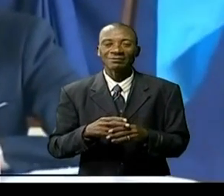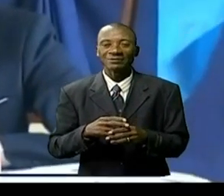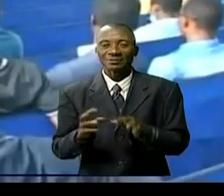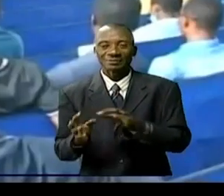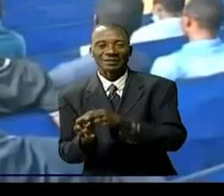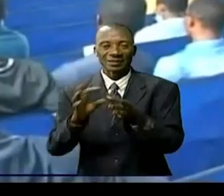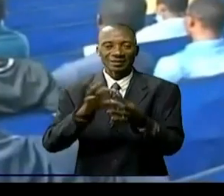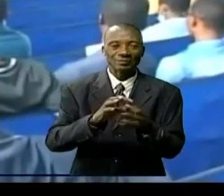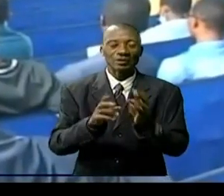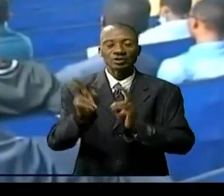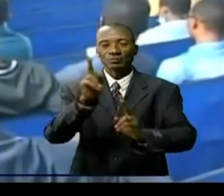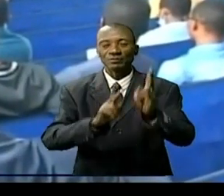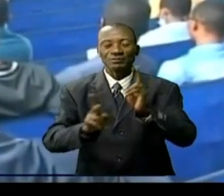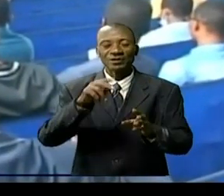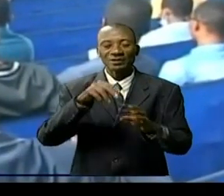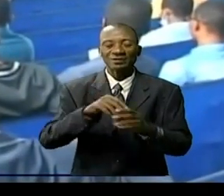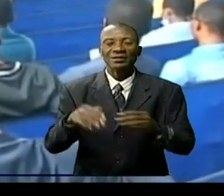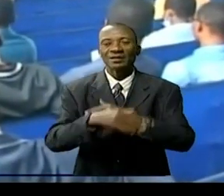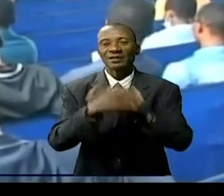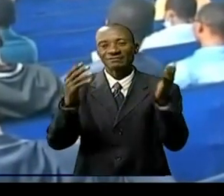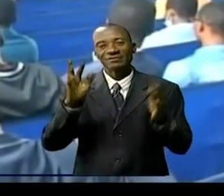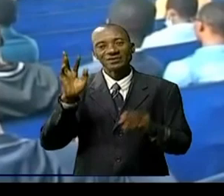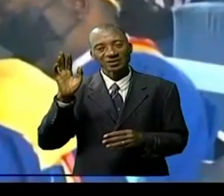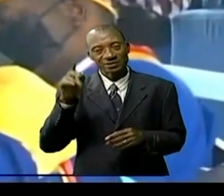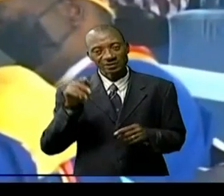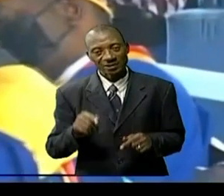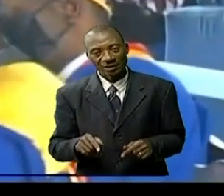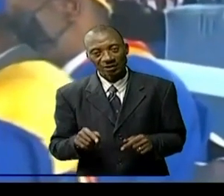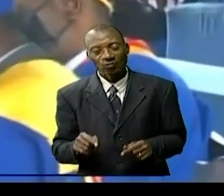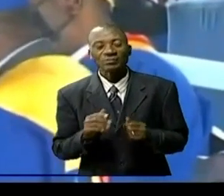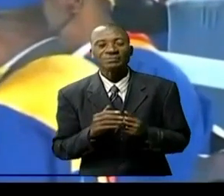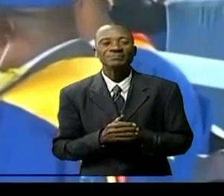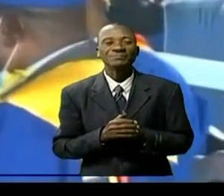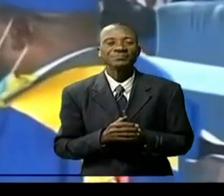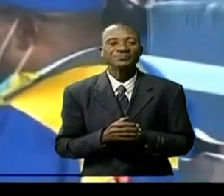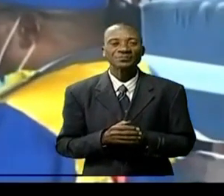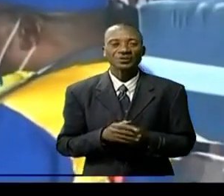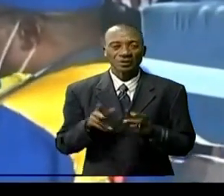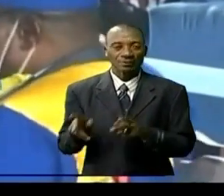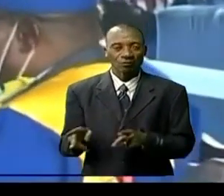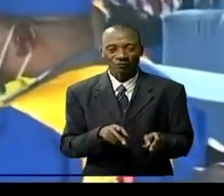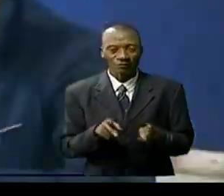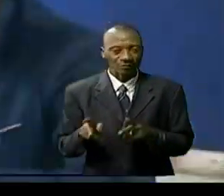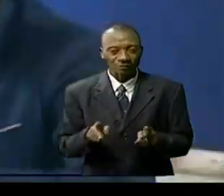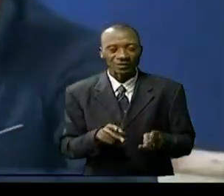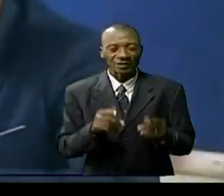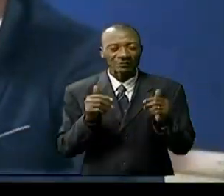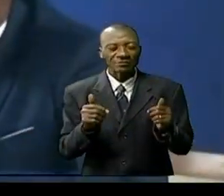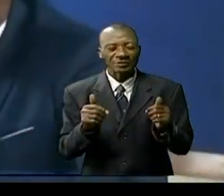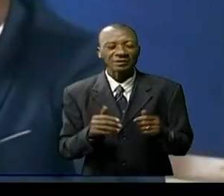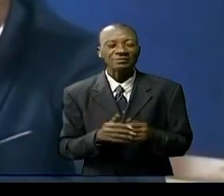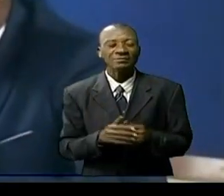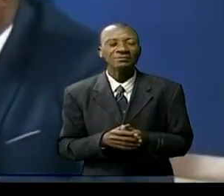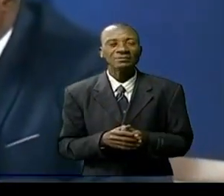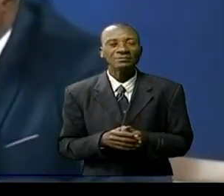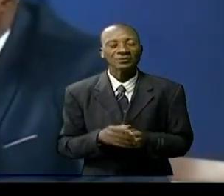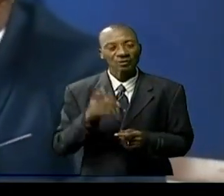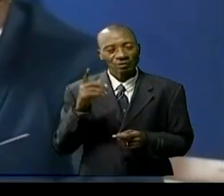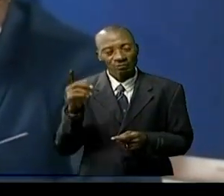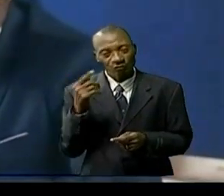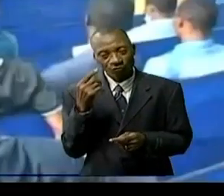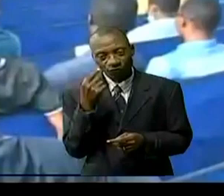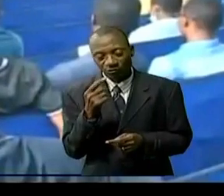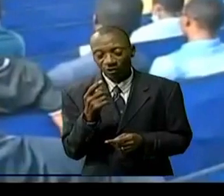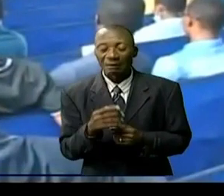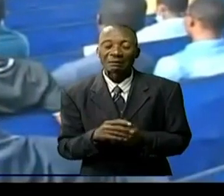ville-province kinshasa cette gestion performante est un processus difficile exigeant une volonté politique en